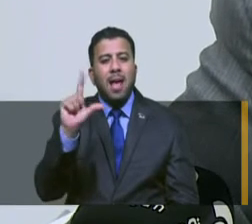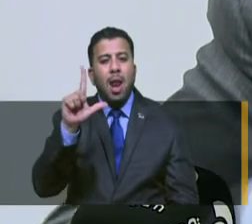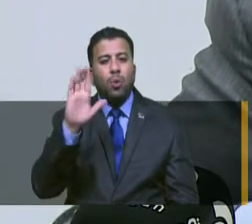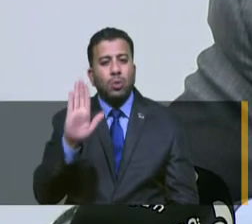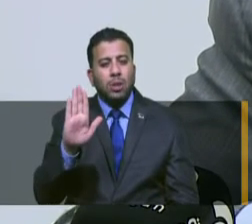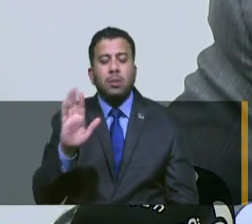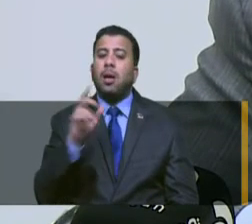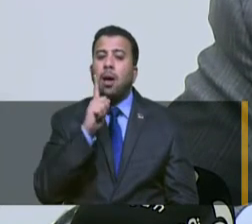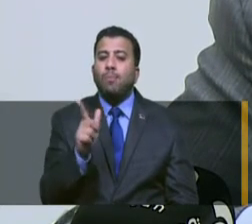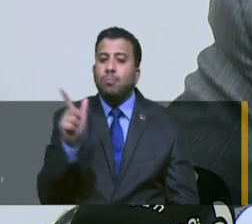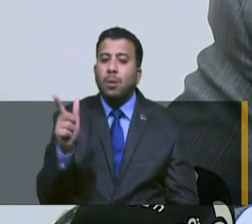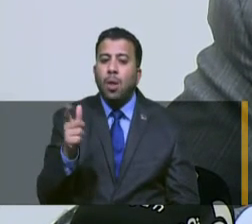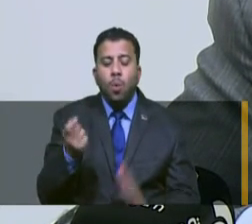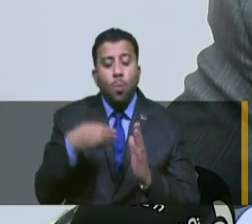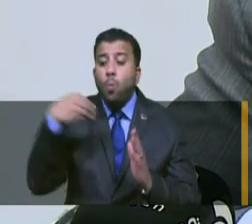وثيقة